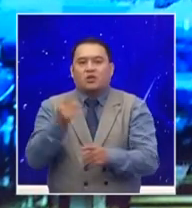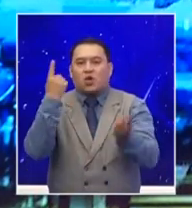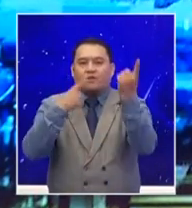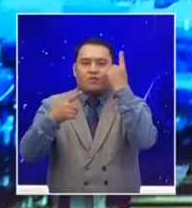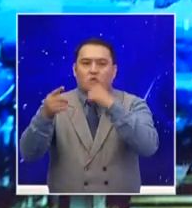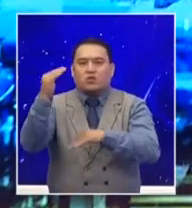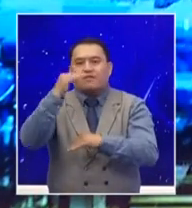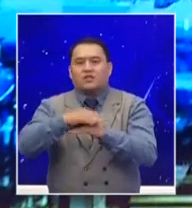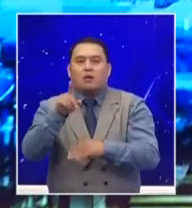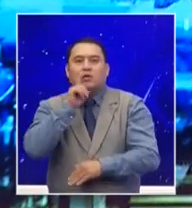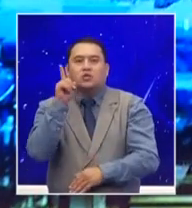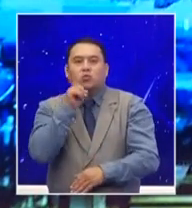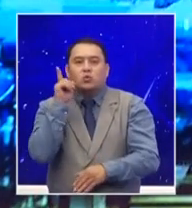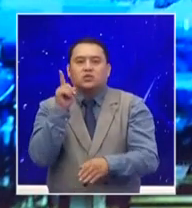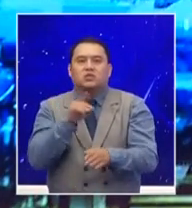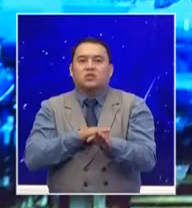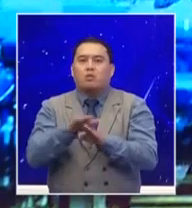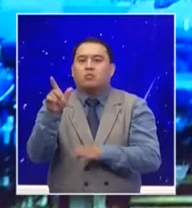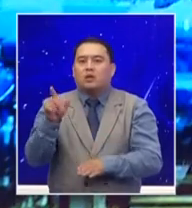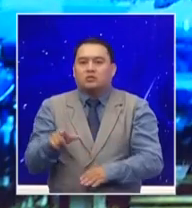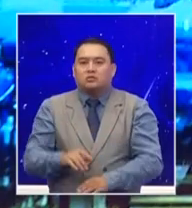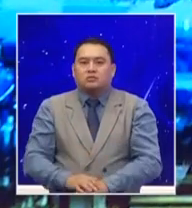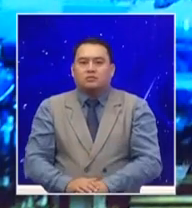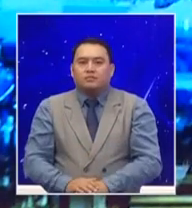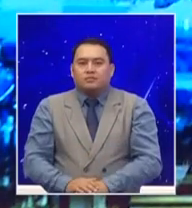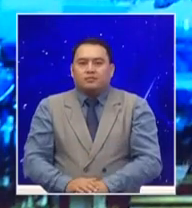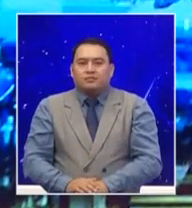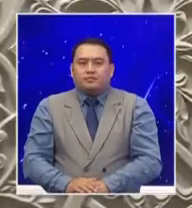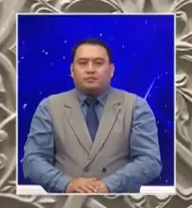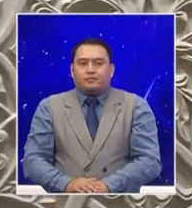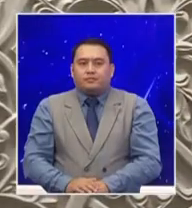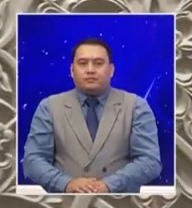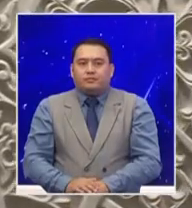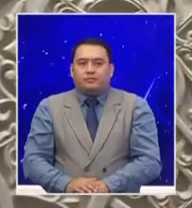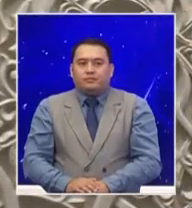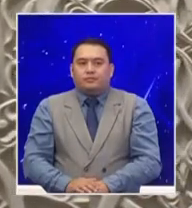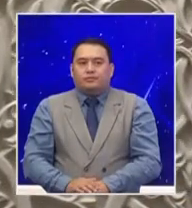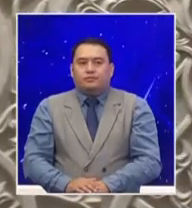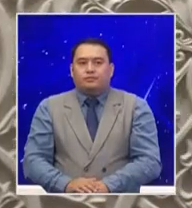творческом вечере молодой исполнительницы. Подробности из материалов сюжета.